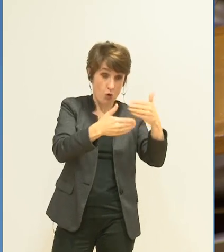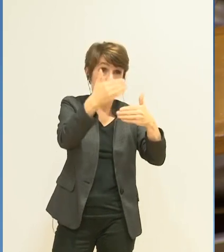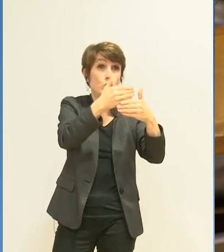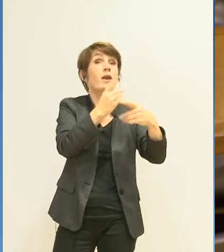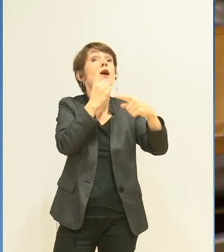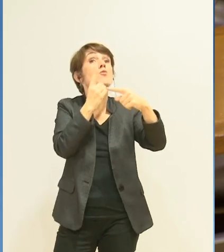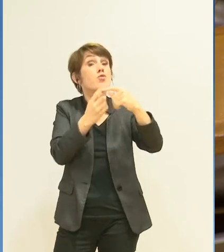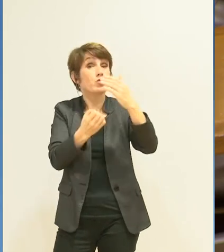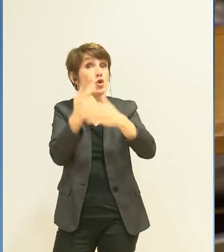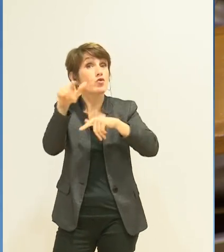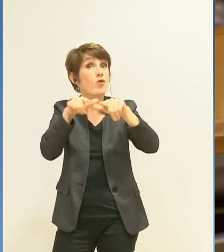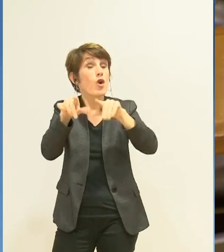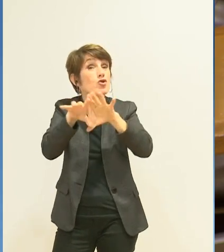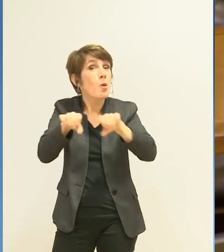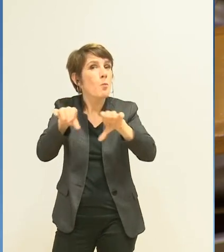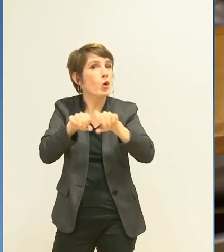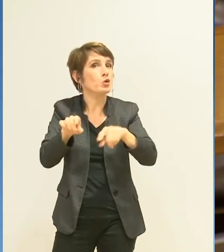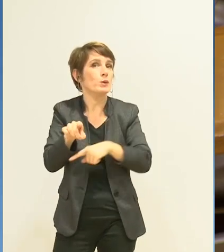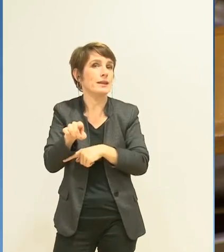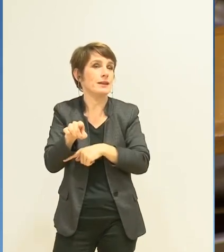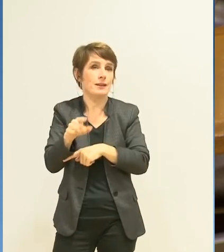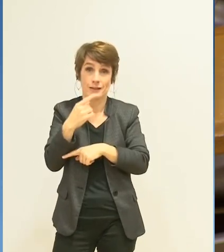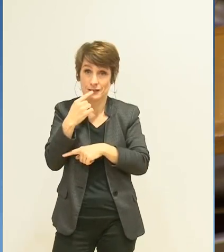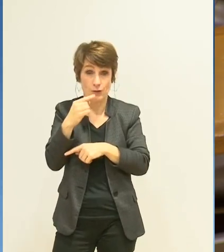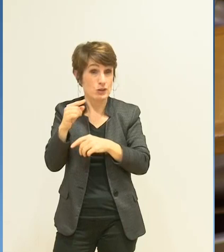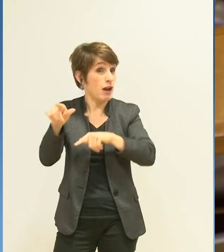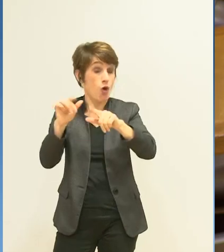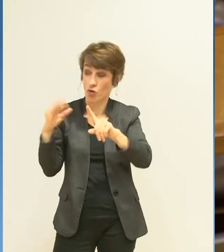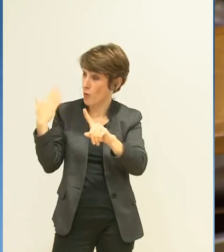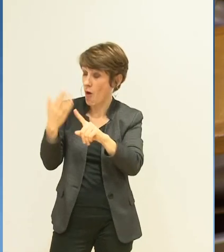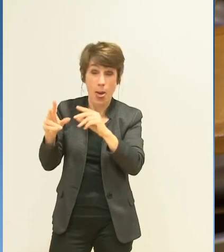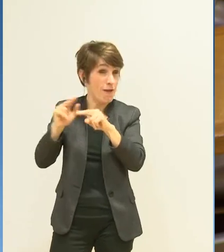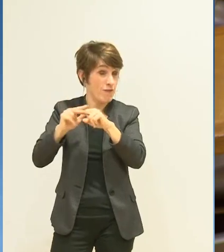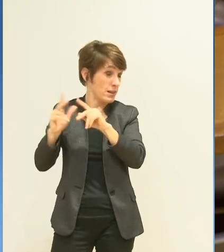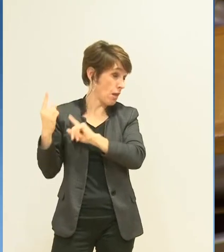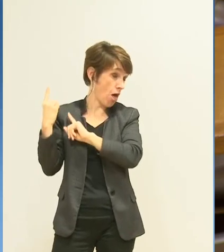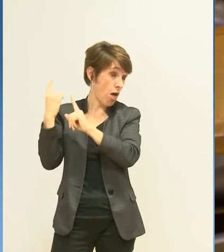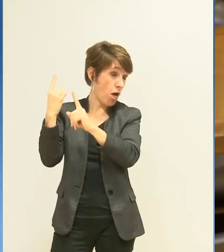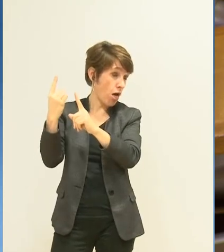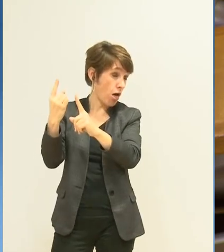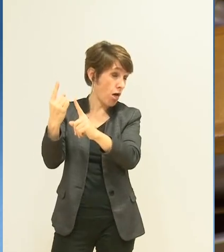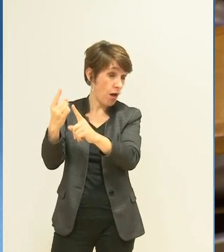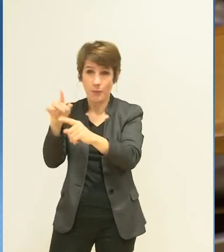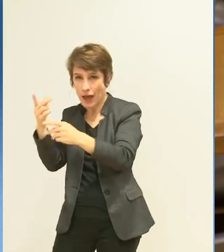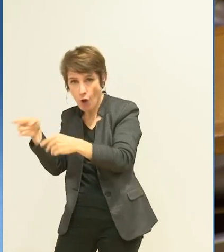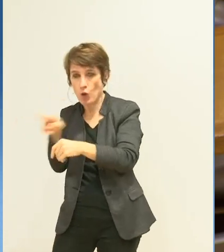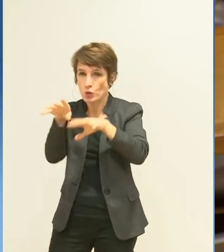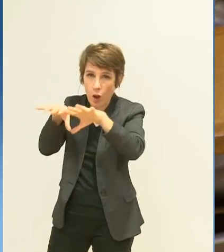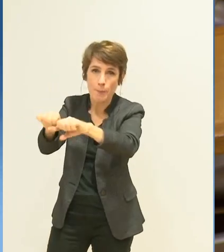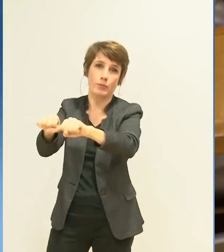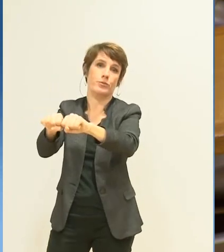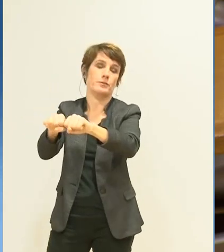aussi le nouveau logement produits donc les logements réoccuper 2 parce qu'ils étaient vacantes depuis depuis